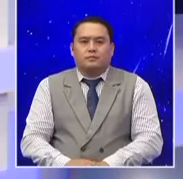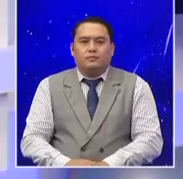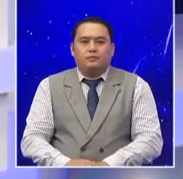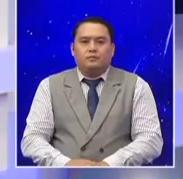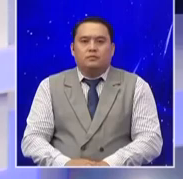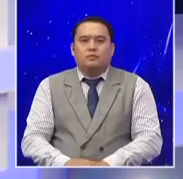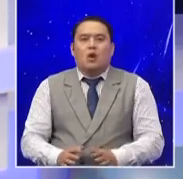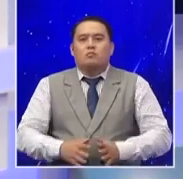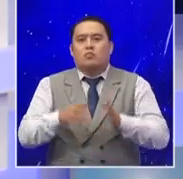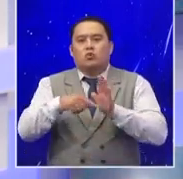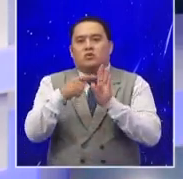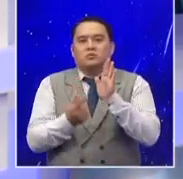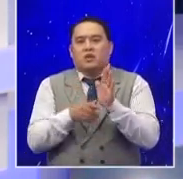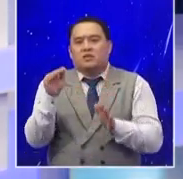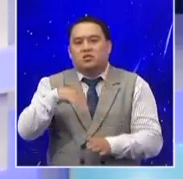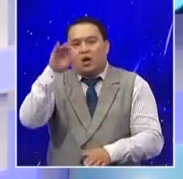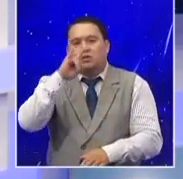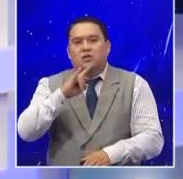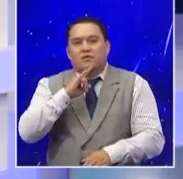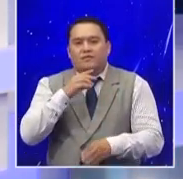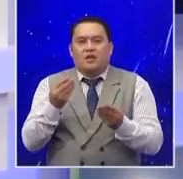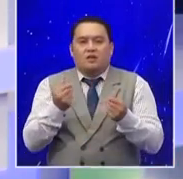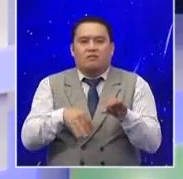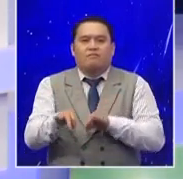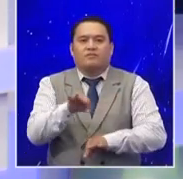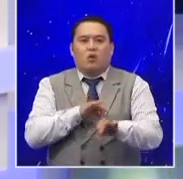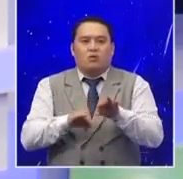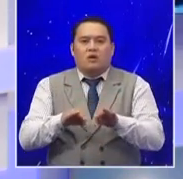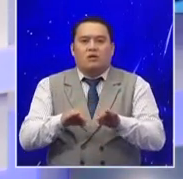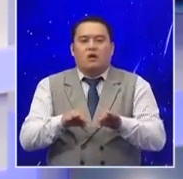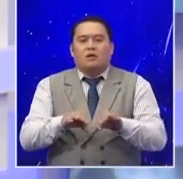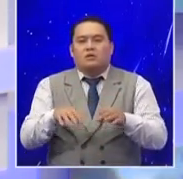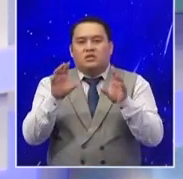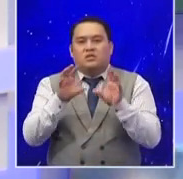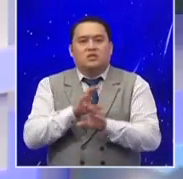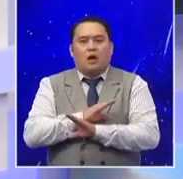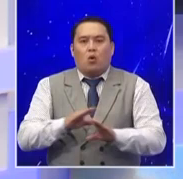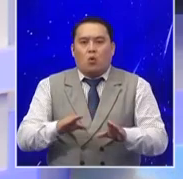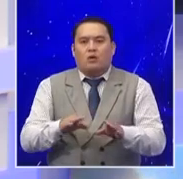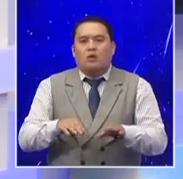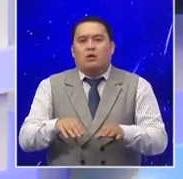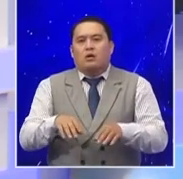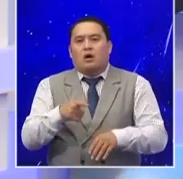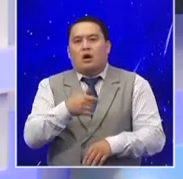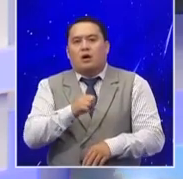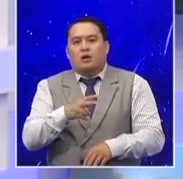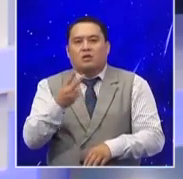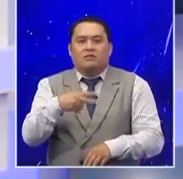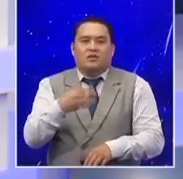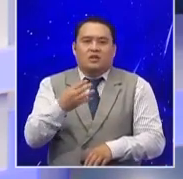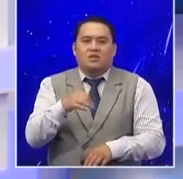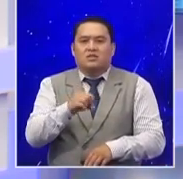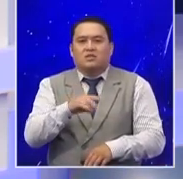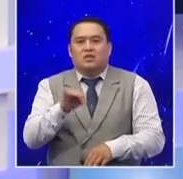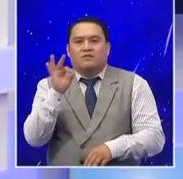Больше 17 тысяч казахстанцев стали жертвами финансовых пирамид. Они пострадали от незаконной деятельности ломбардов «Гарант-24», «Эстейт»